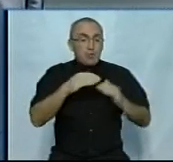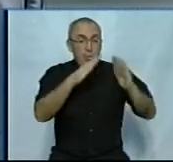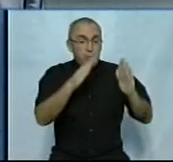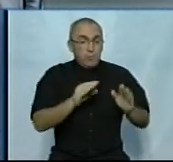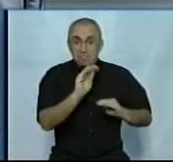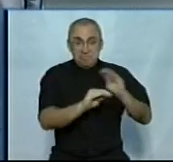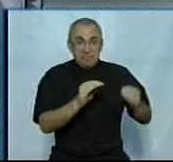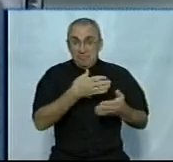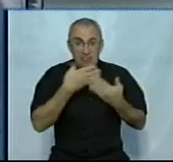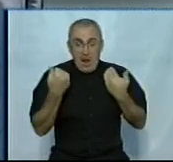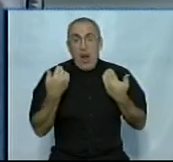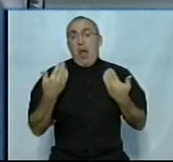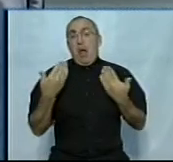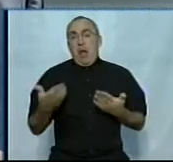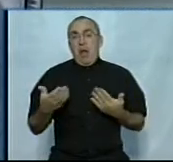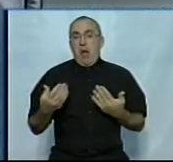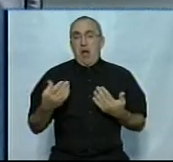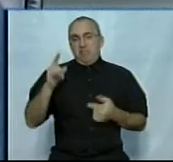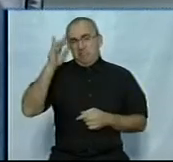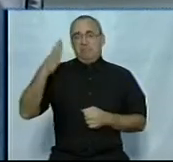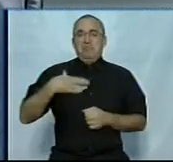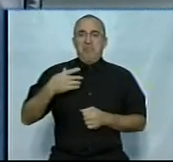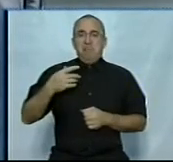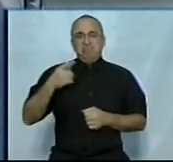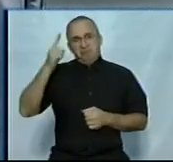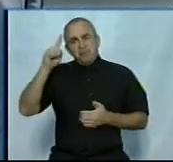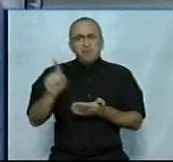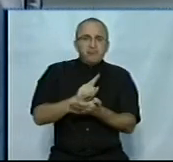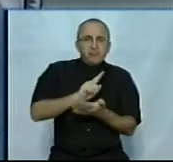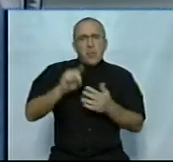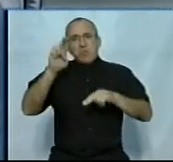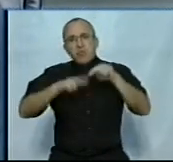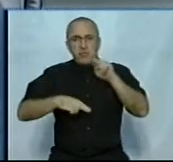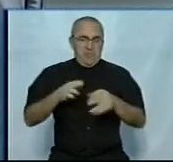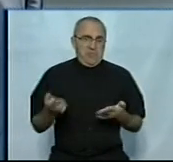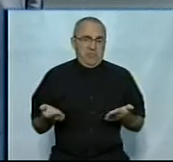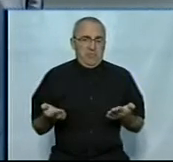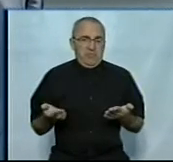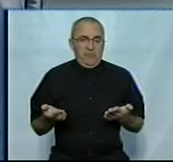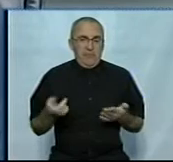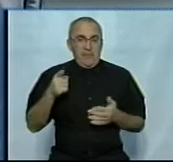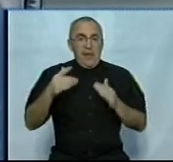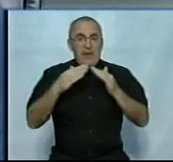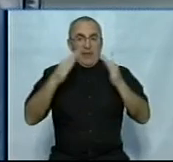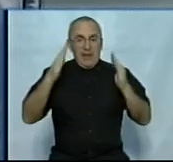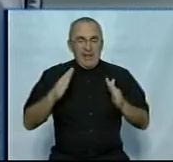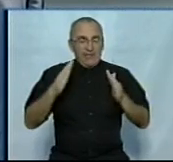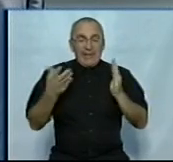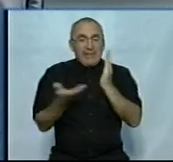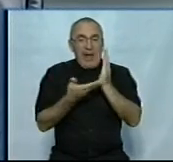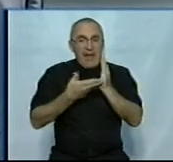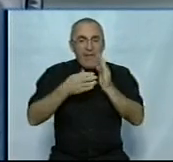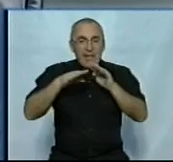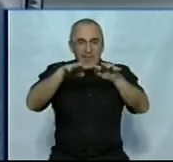а видають себе експертами в будівництві. Там дерев'яні перекриття,